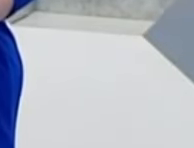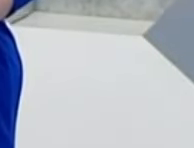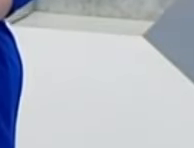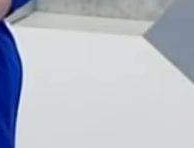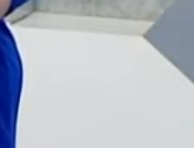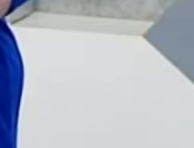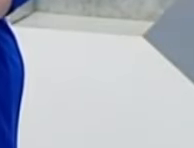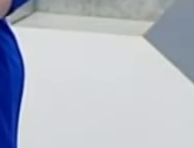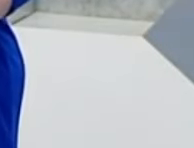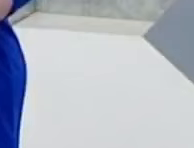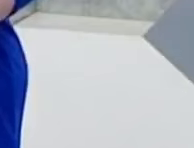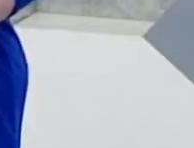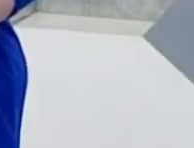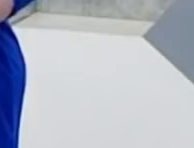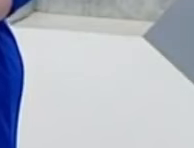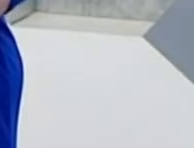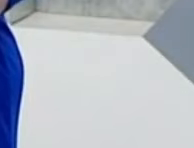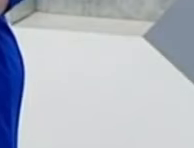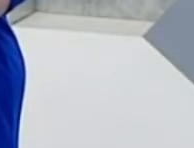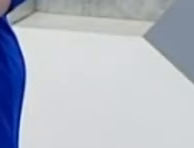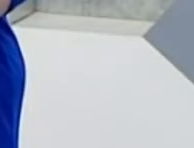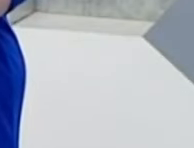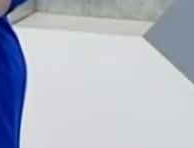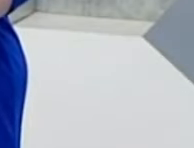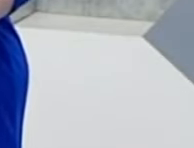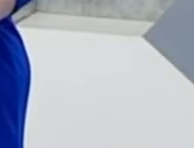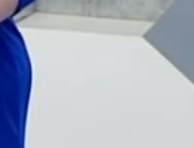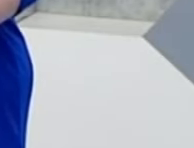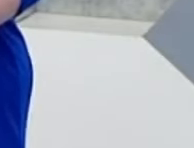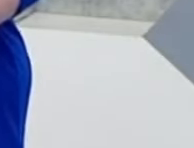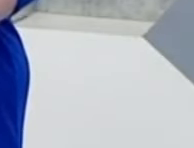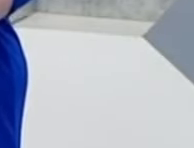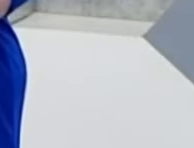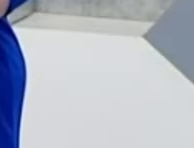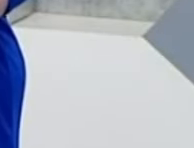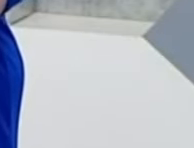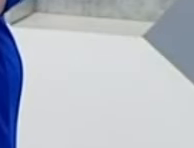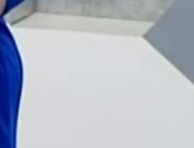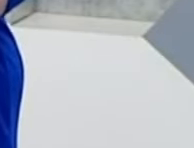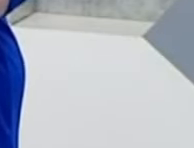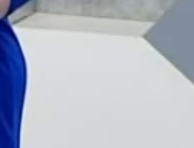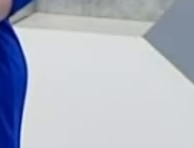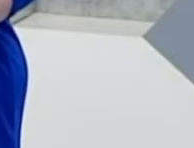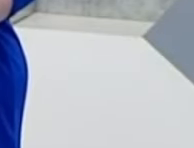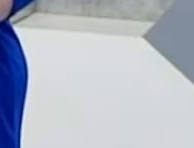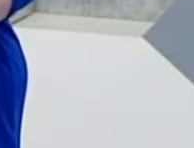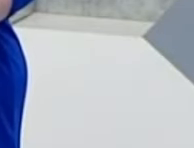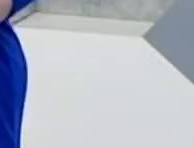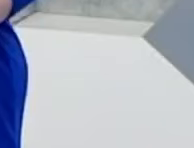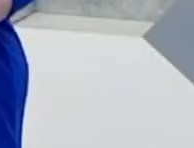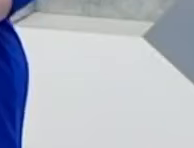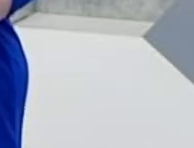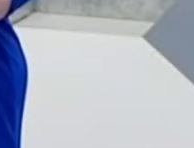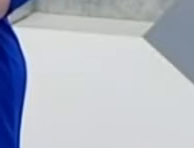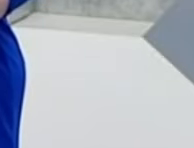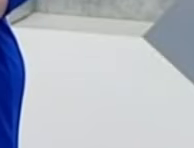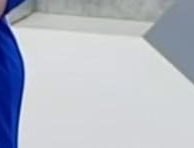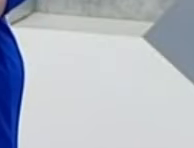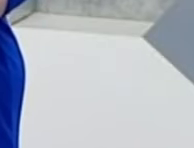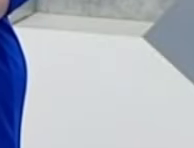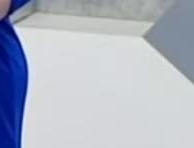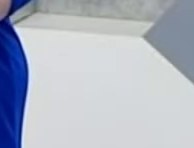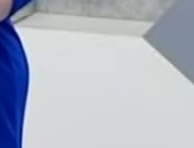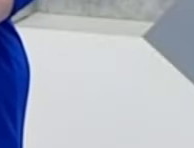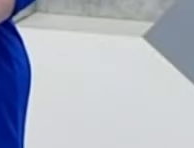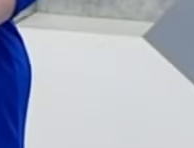Kapuso, para sa mga maiinit na balita, mag-subscribe sa GMA Integrated News sa YouTube. Sa mga kapuso naman abroad, subaybayan nyo kami sa